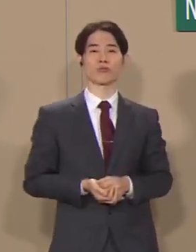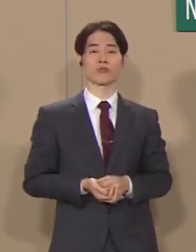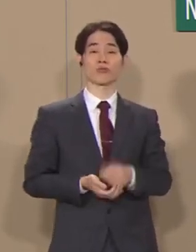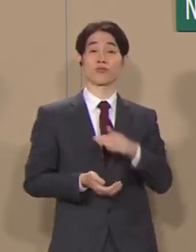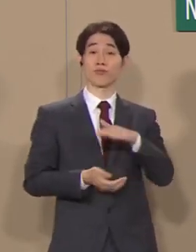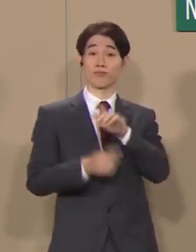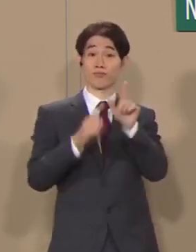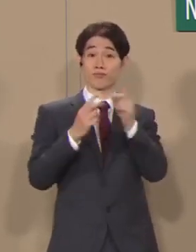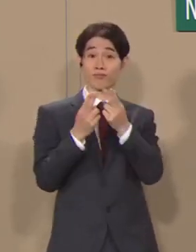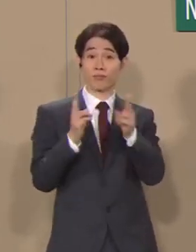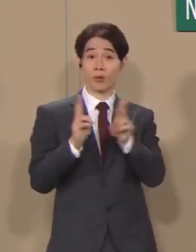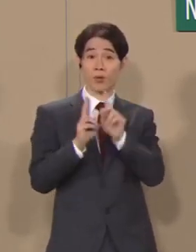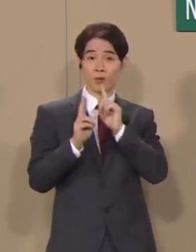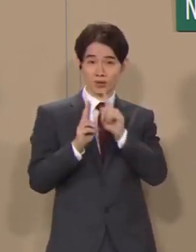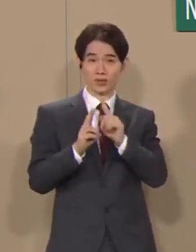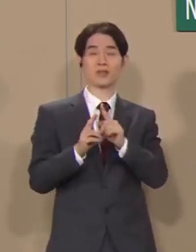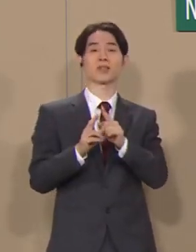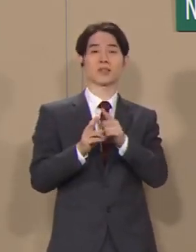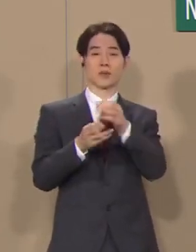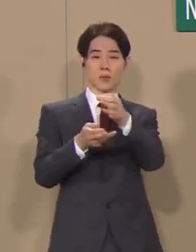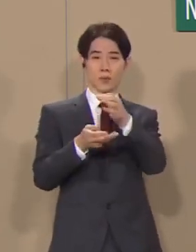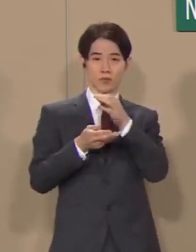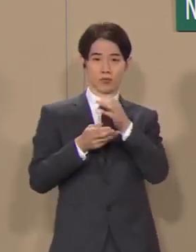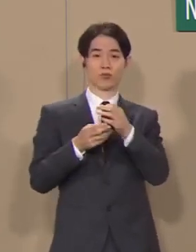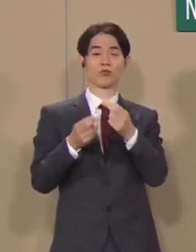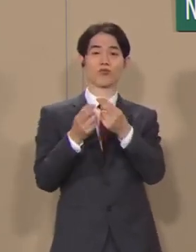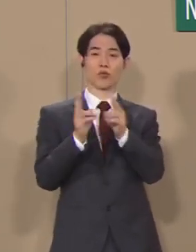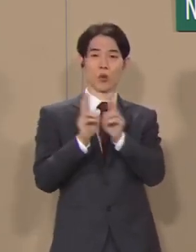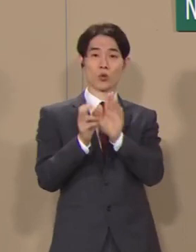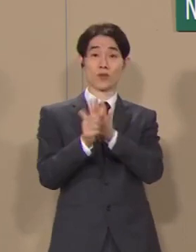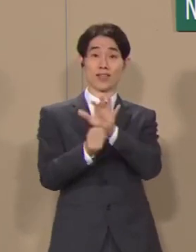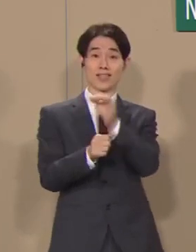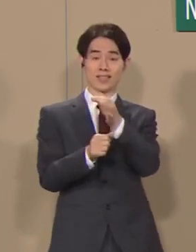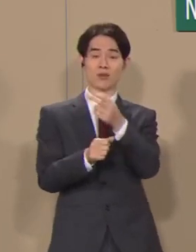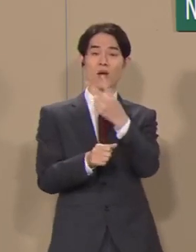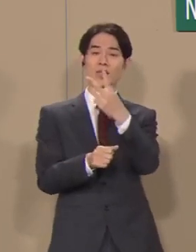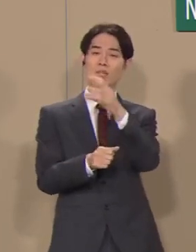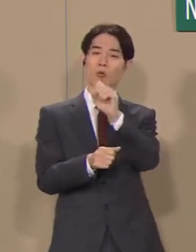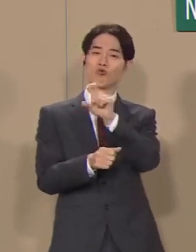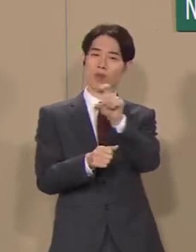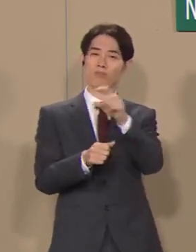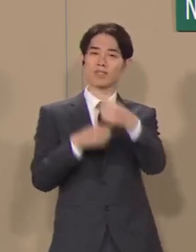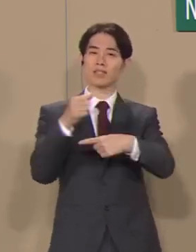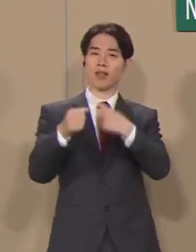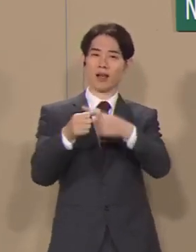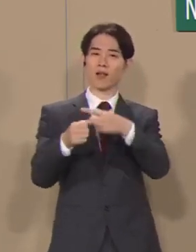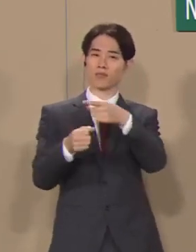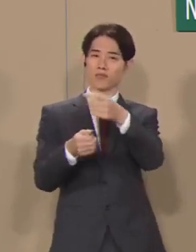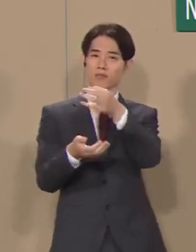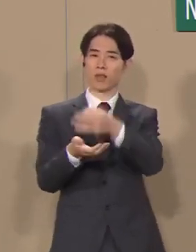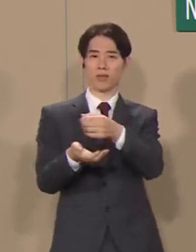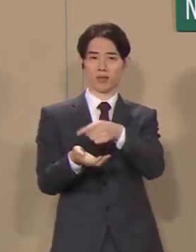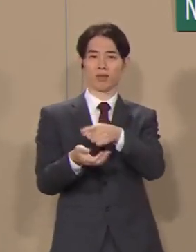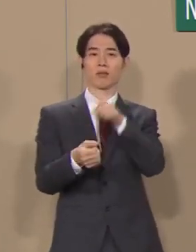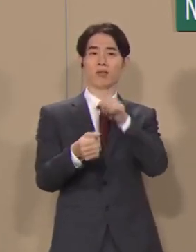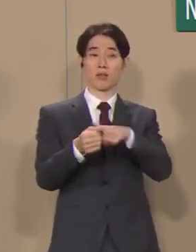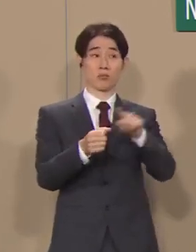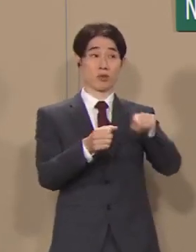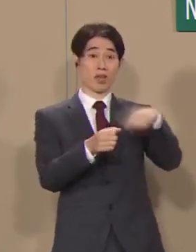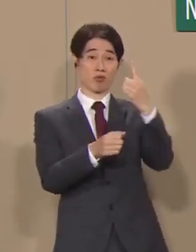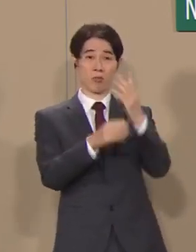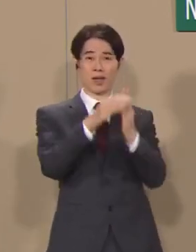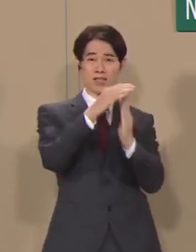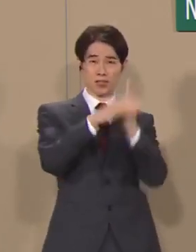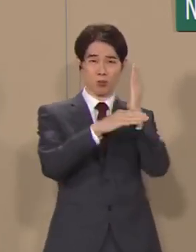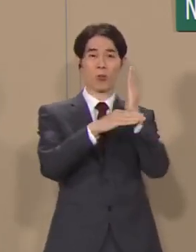我々 nhk 等に好捕されている政党助成金が年間に10億円に満たないことからすると100倍以上の効果を